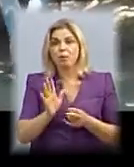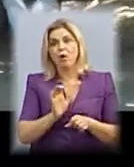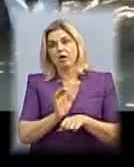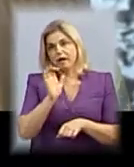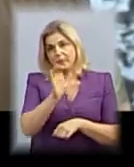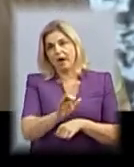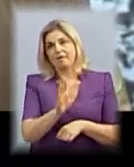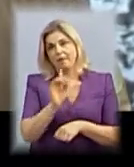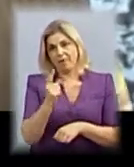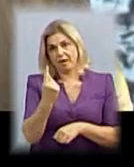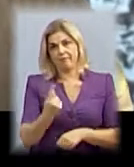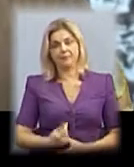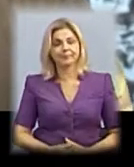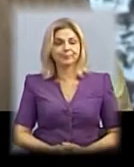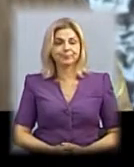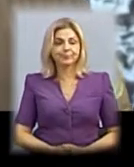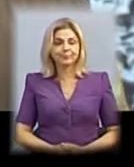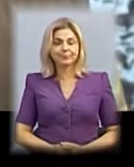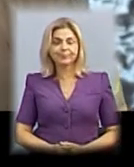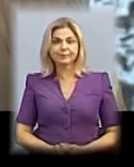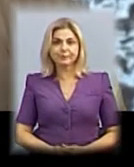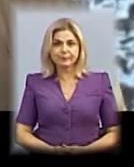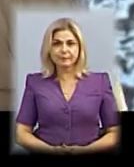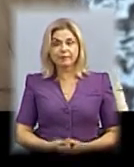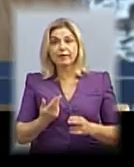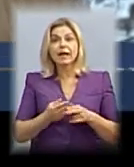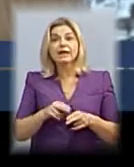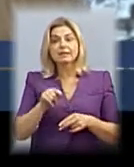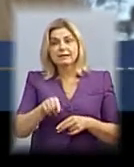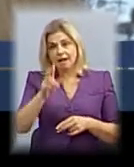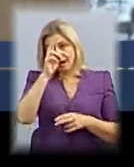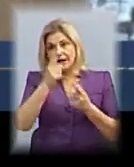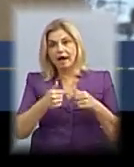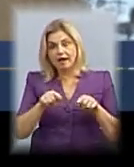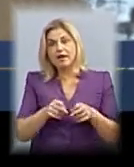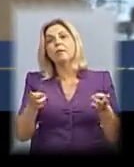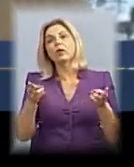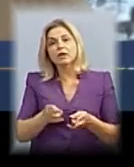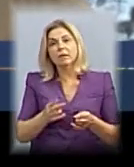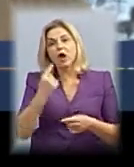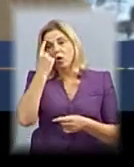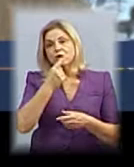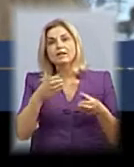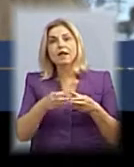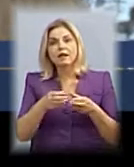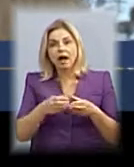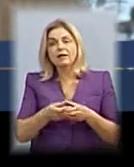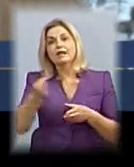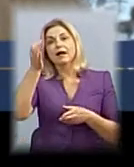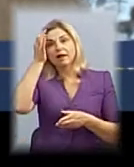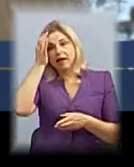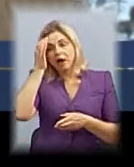першими. Це країні потрібно. Особовий склад згадає, щось